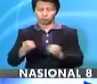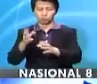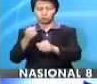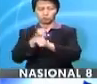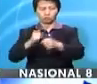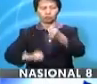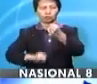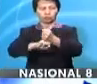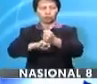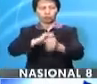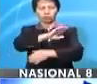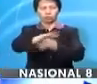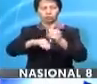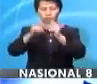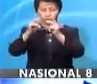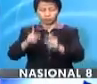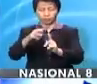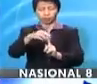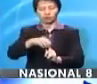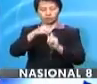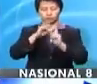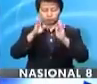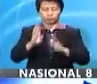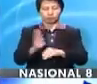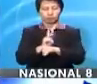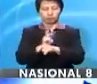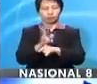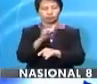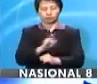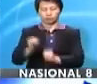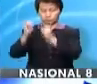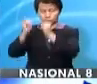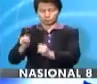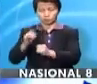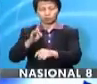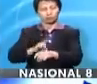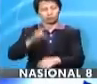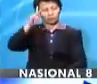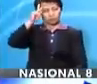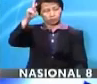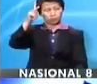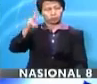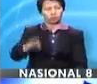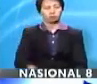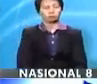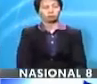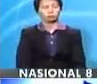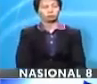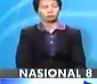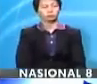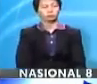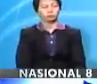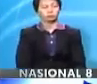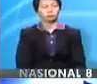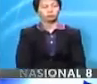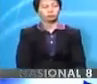mendapat sokongan padu semua pihak, terutamanya badan korporat dan individu di negeri Kelantan.